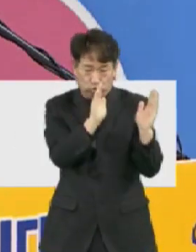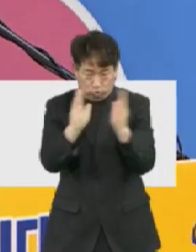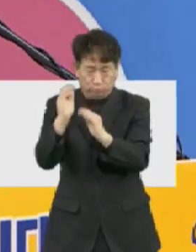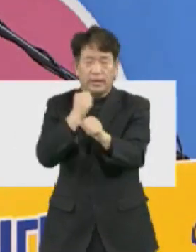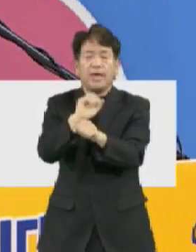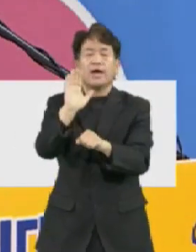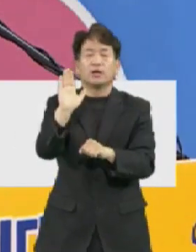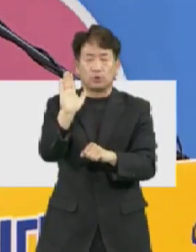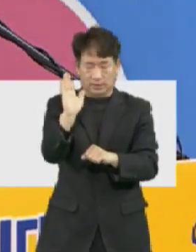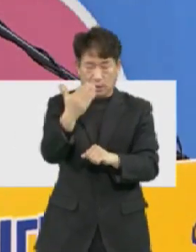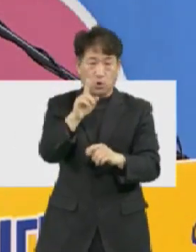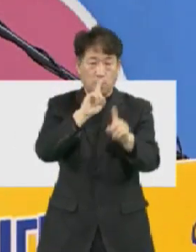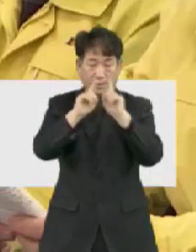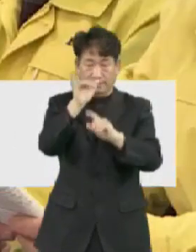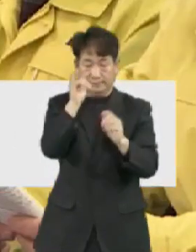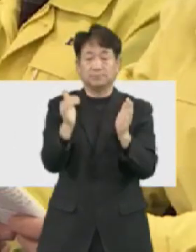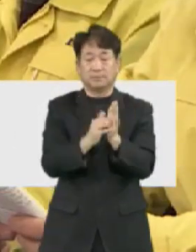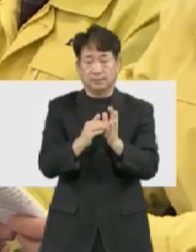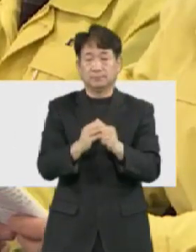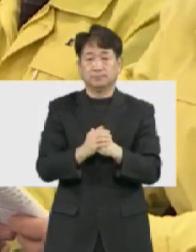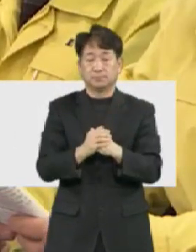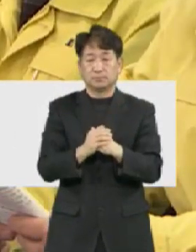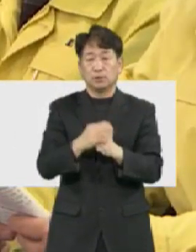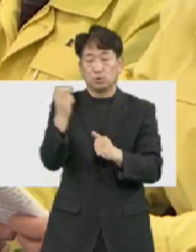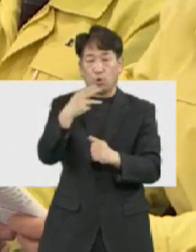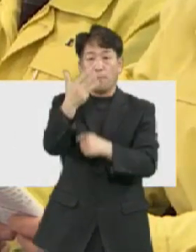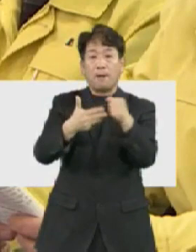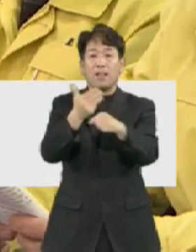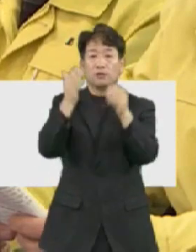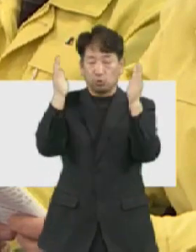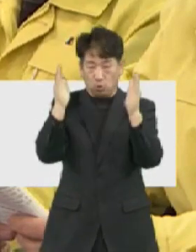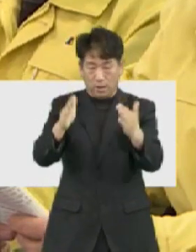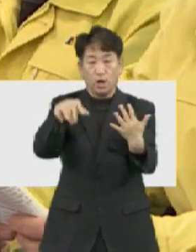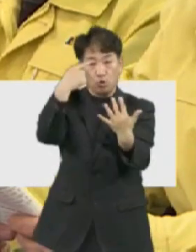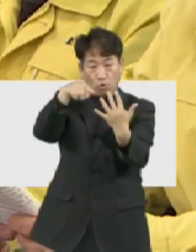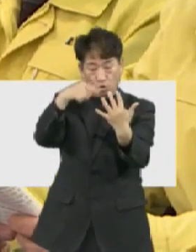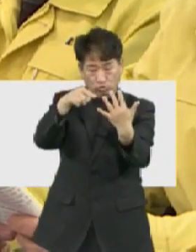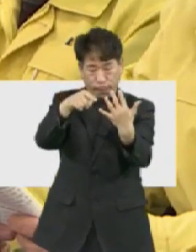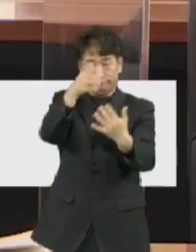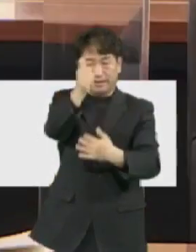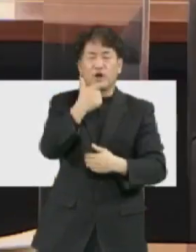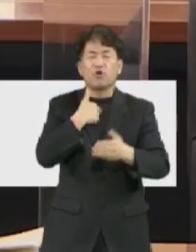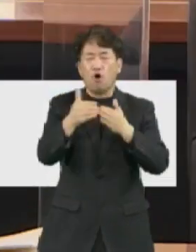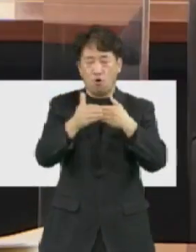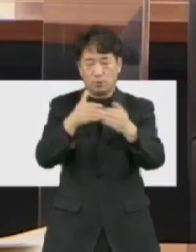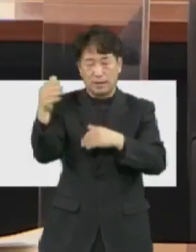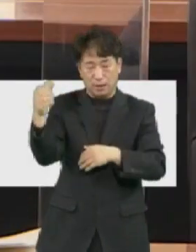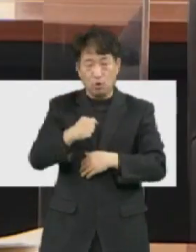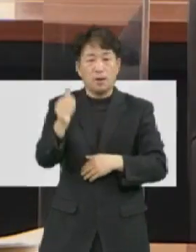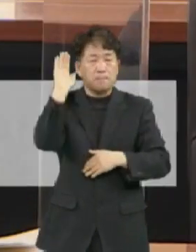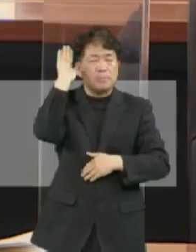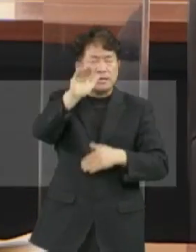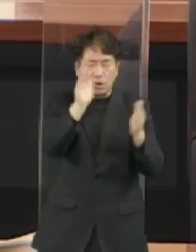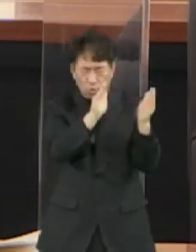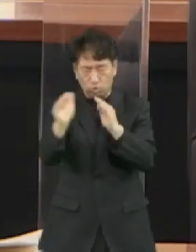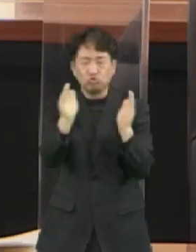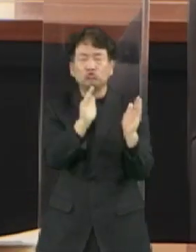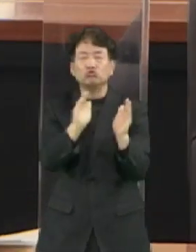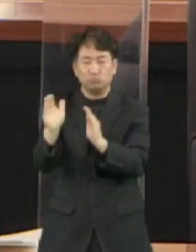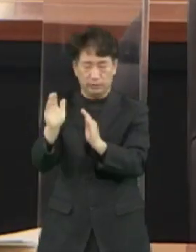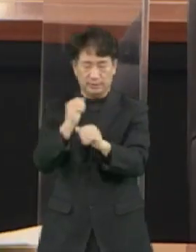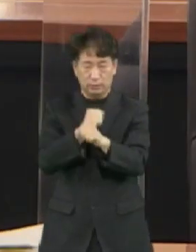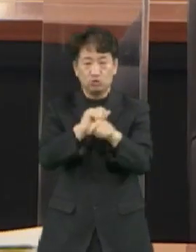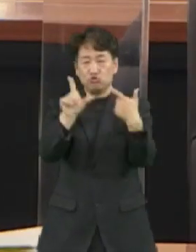교육을 지향하게 따고 밝혔습니다 또 지난 8년간 교육감 경험을 토대로 미래 교육을 준비 해 나갈 것이라 말로